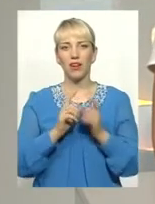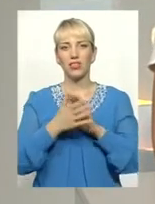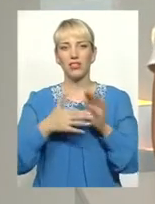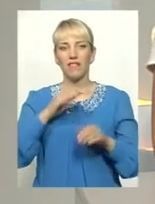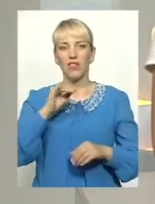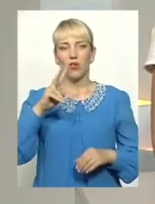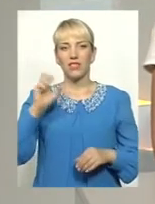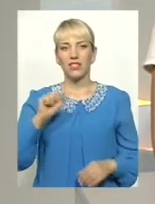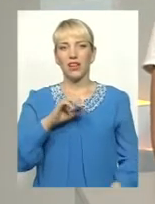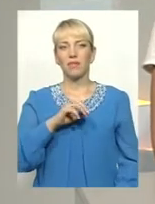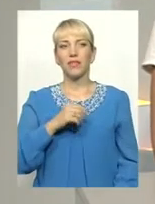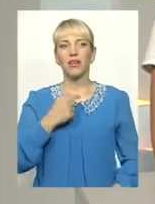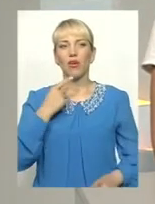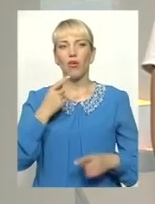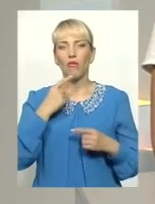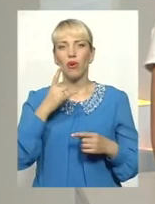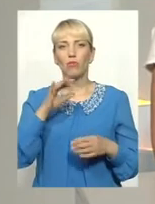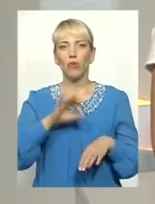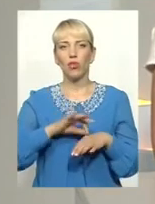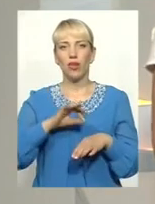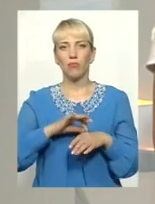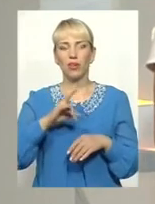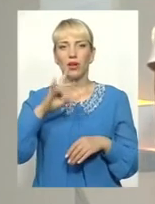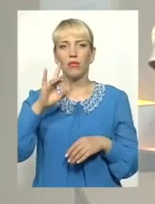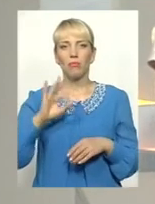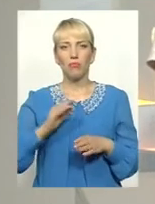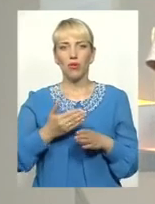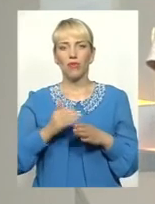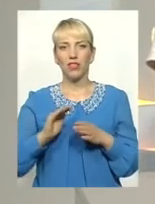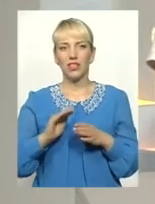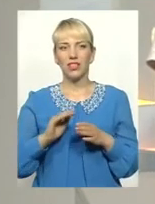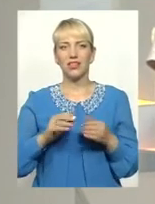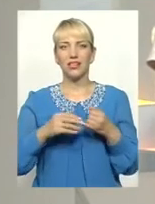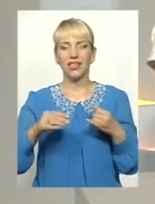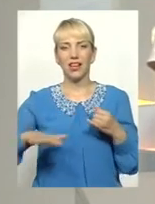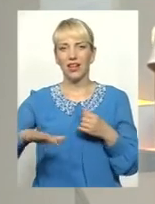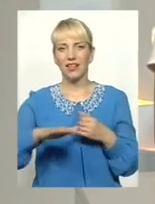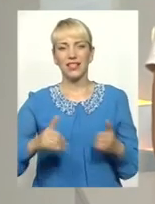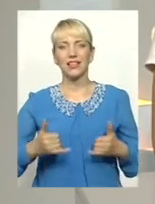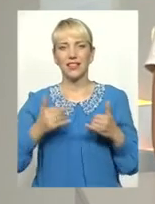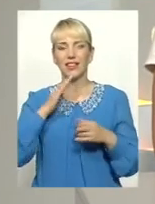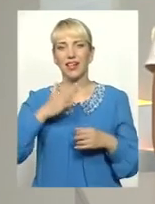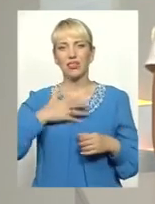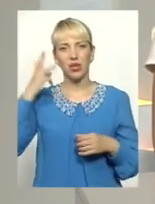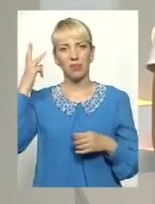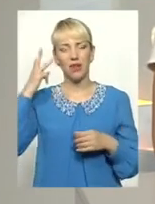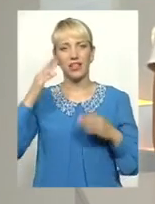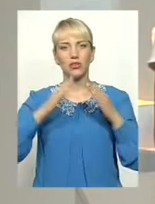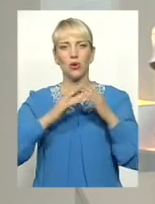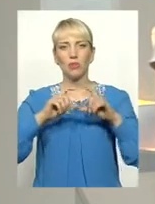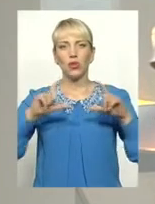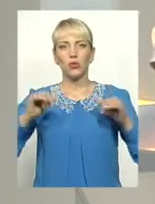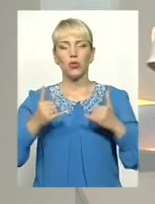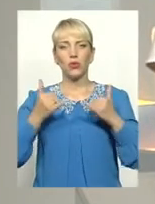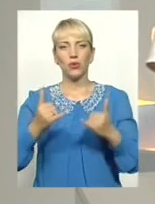Фіновська. Сьогодні говоримо про наболіле, про виділення ділянки для нашого хмельницького притулку для тварин. Ця